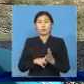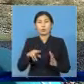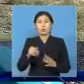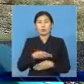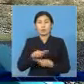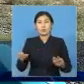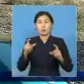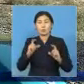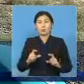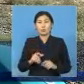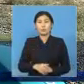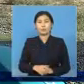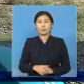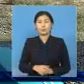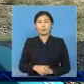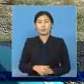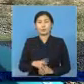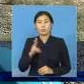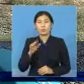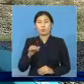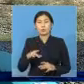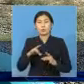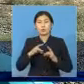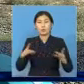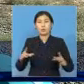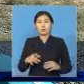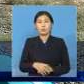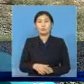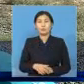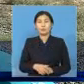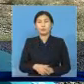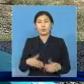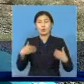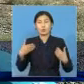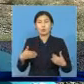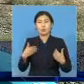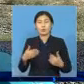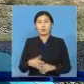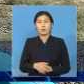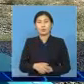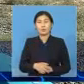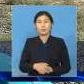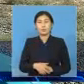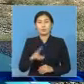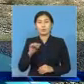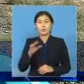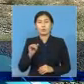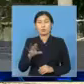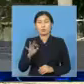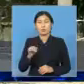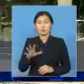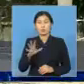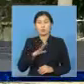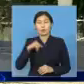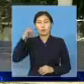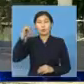отырмыз. Со енді мына құрбан айтымыз қабыл болсын, құтты болсын. Серік Оразымбетов төрт түлік